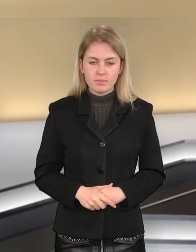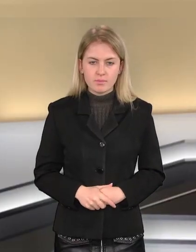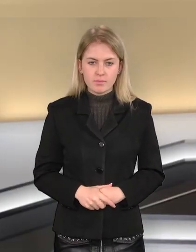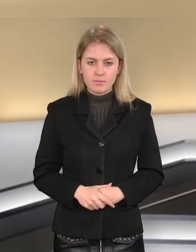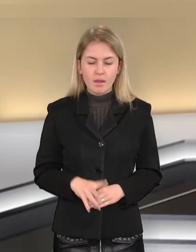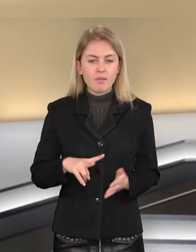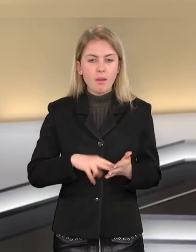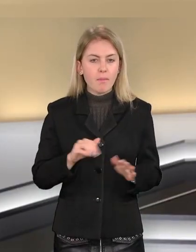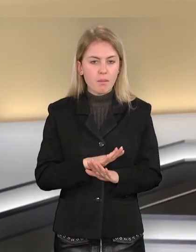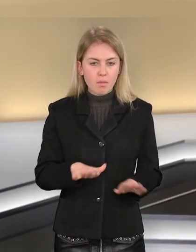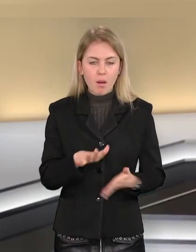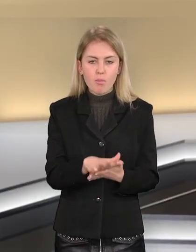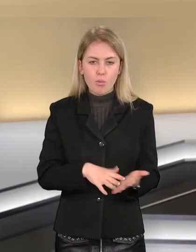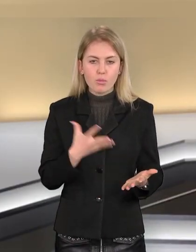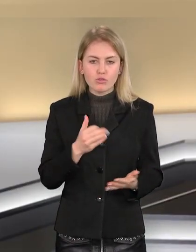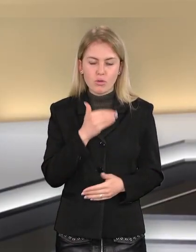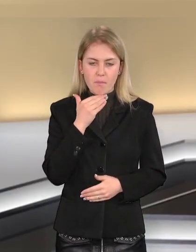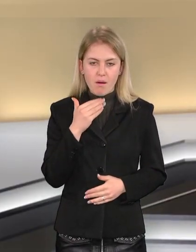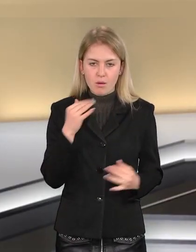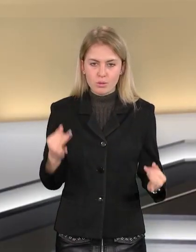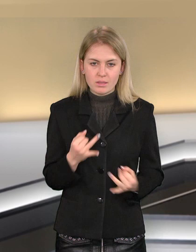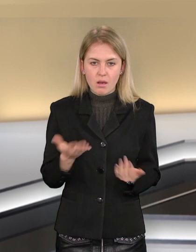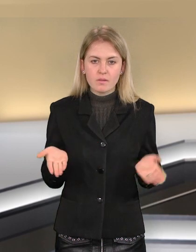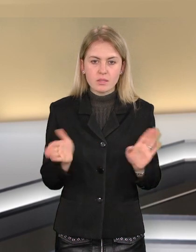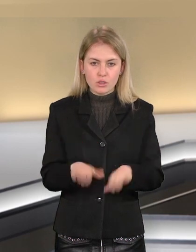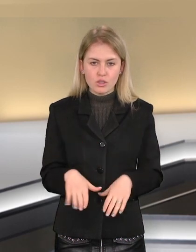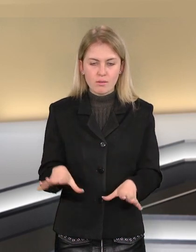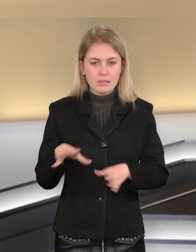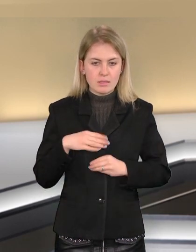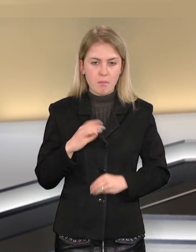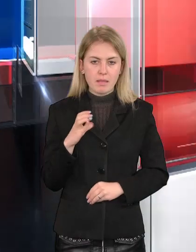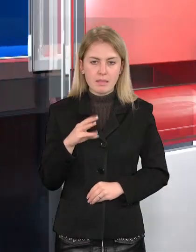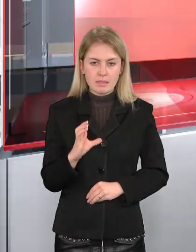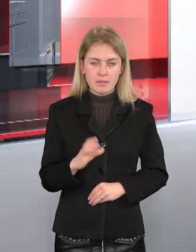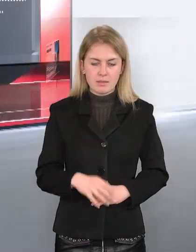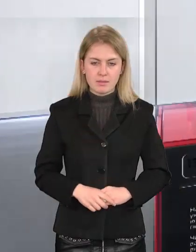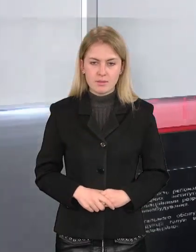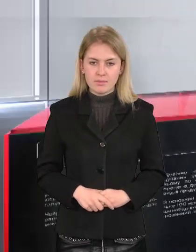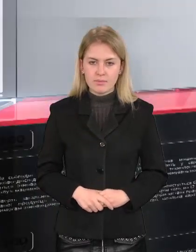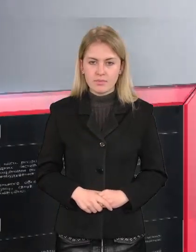Не перемикайте, попереду багато цікавого. Залишайтесь з нами на СТС.